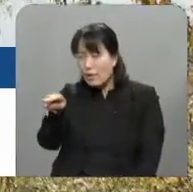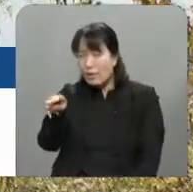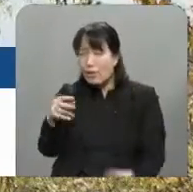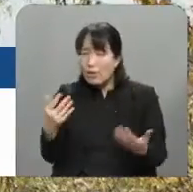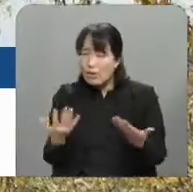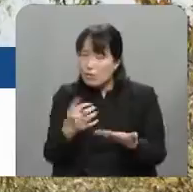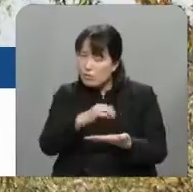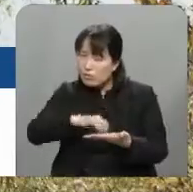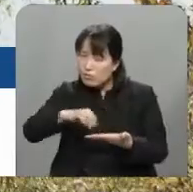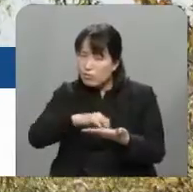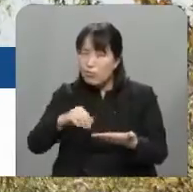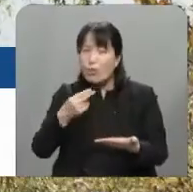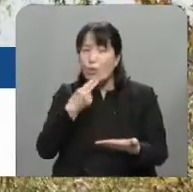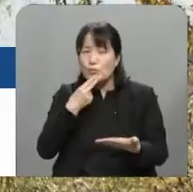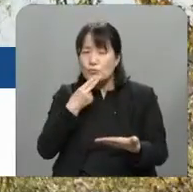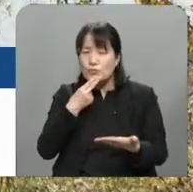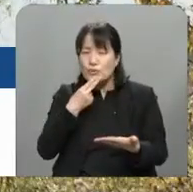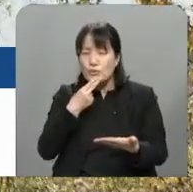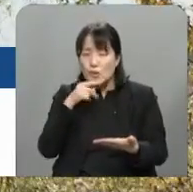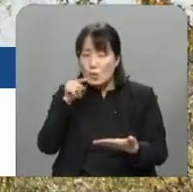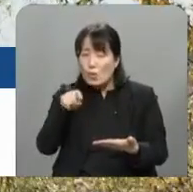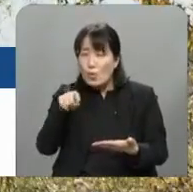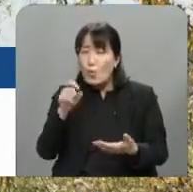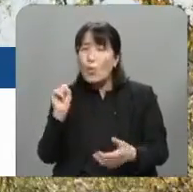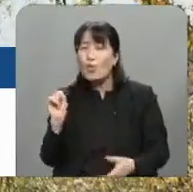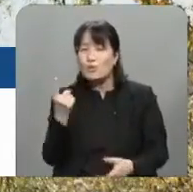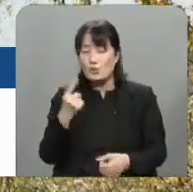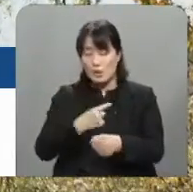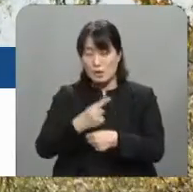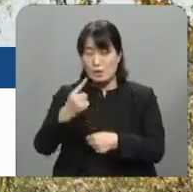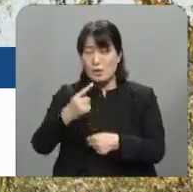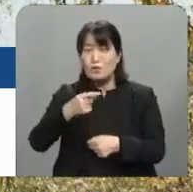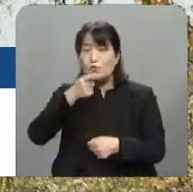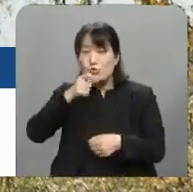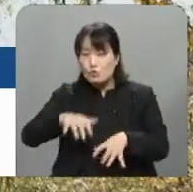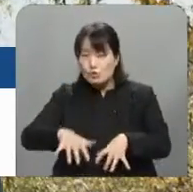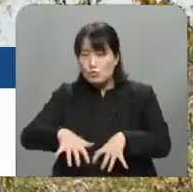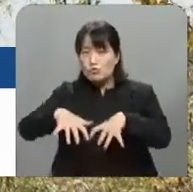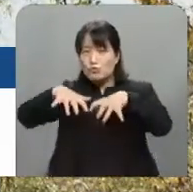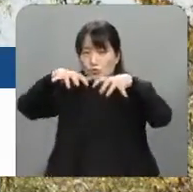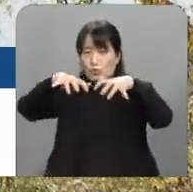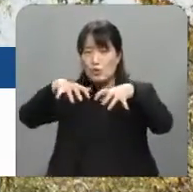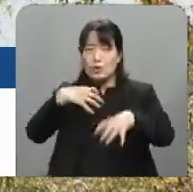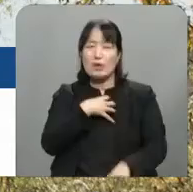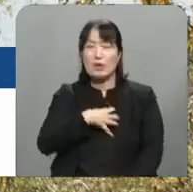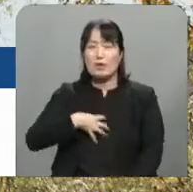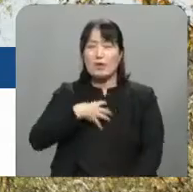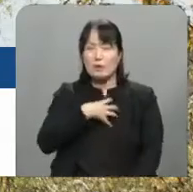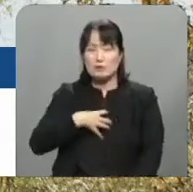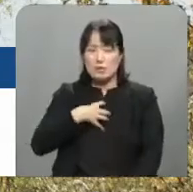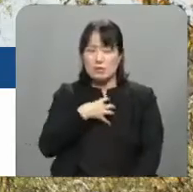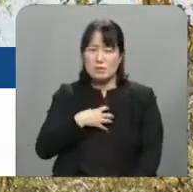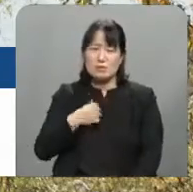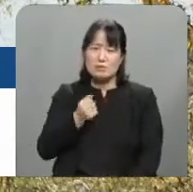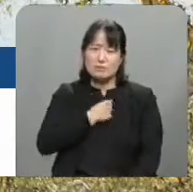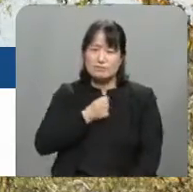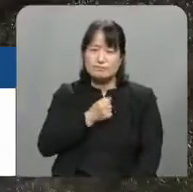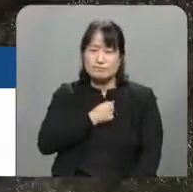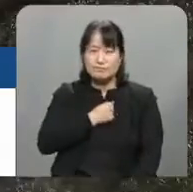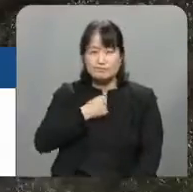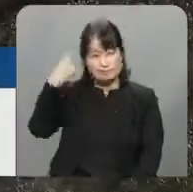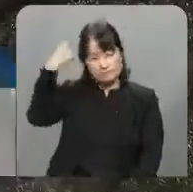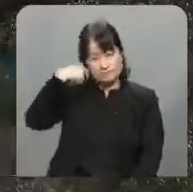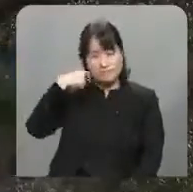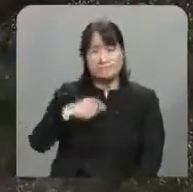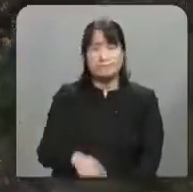안하지 저거 때문에 또 내년에 물이 차지 않을까 이런 걱정에 가슴이 답답하고